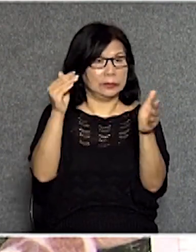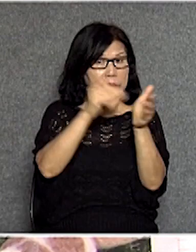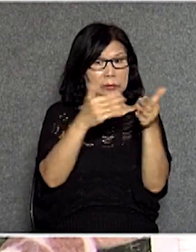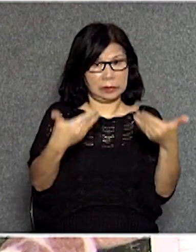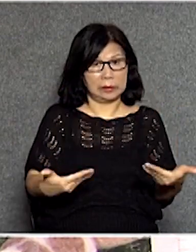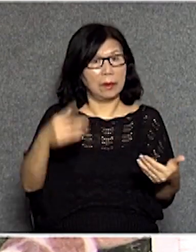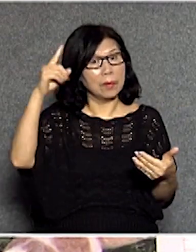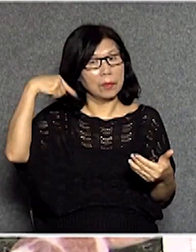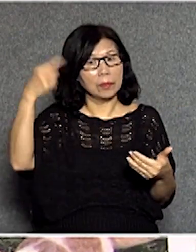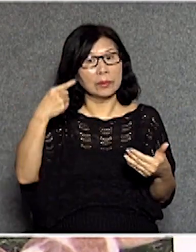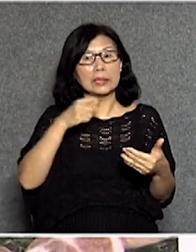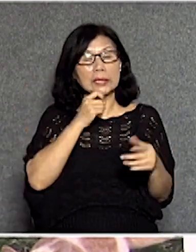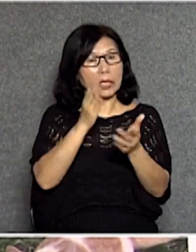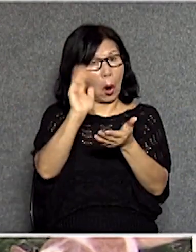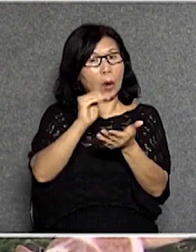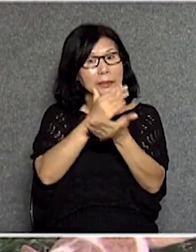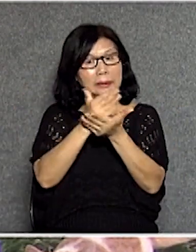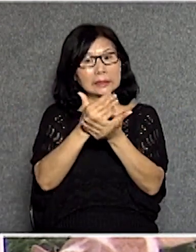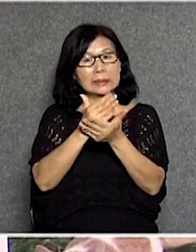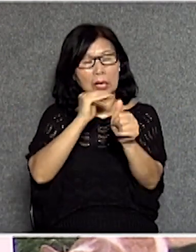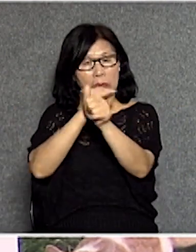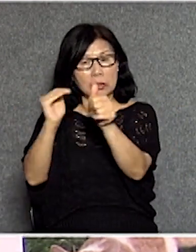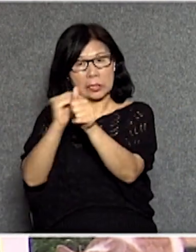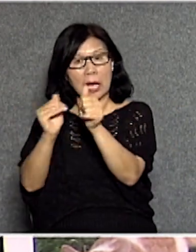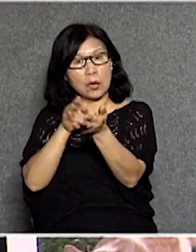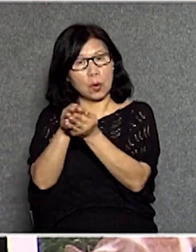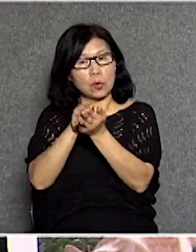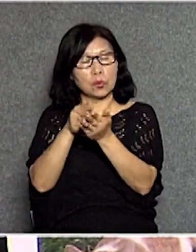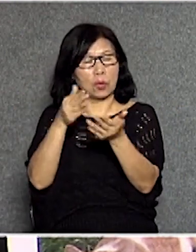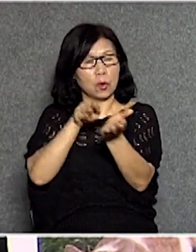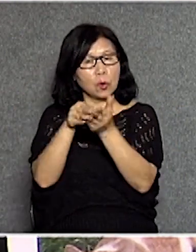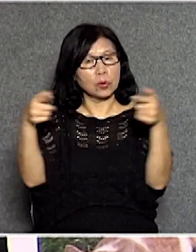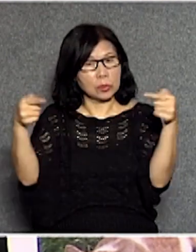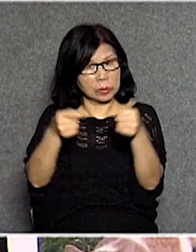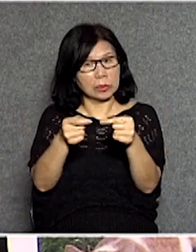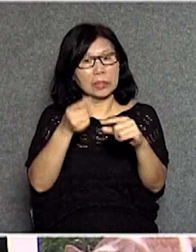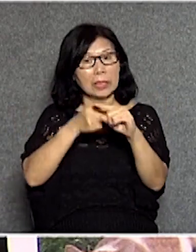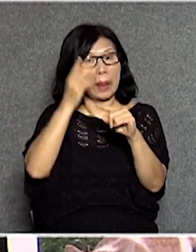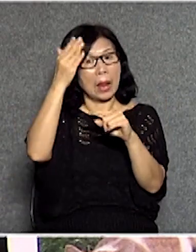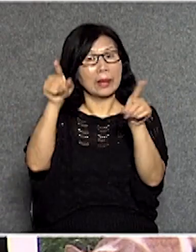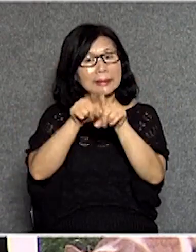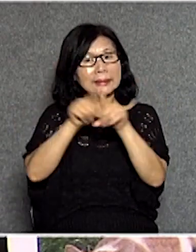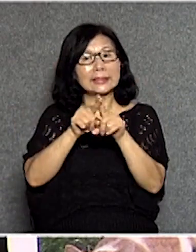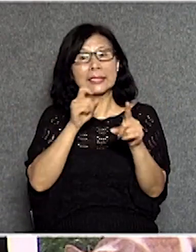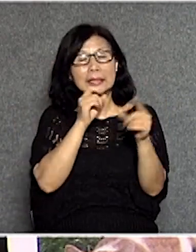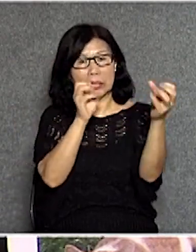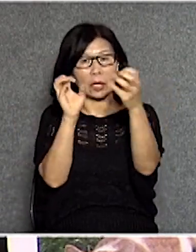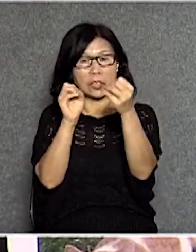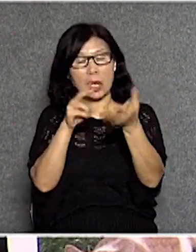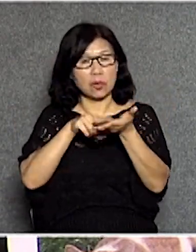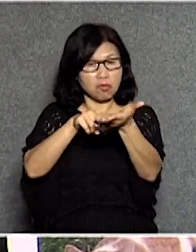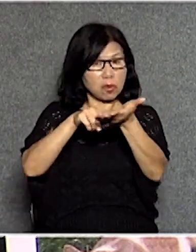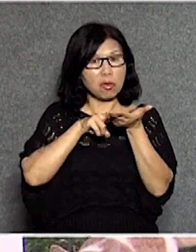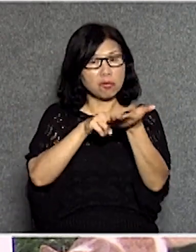國最可行的滅鼠的方法。咁我希望我哋同佢來來往信寫了很多次